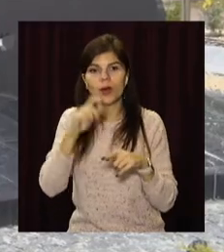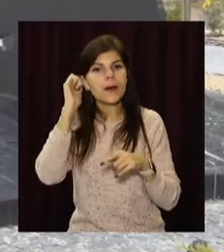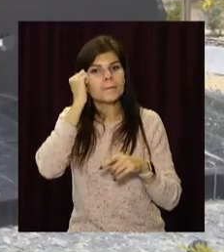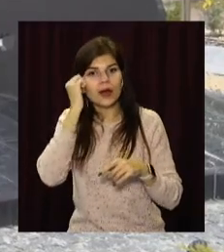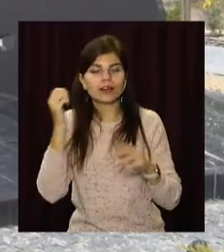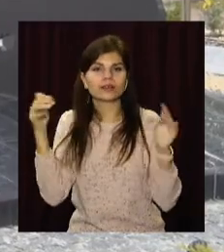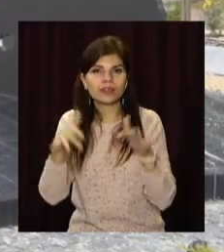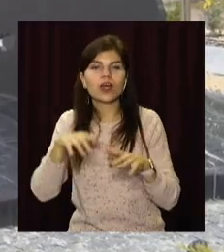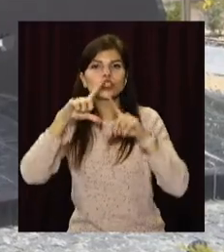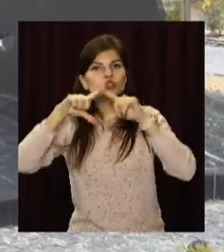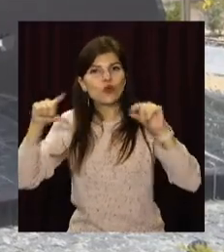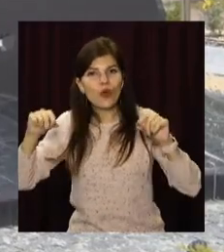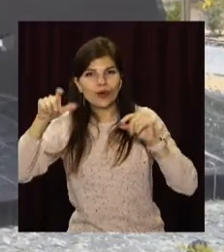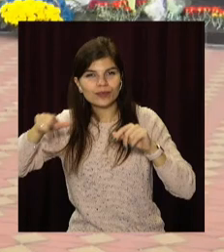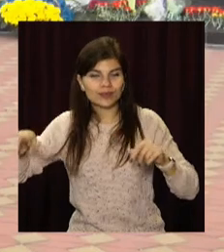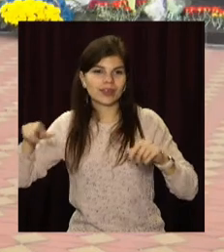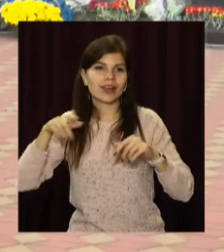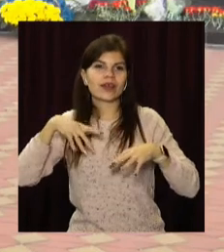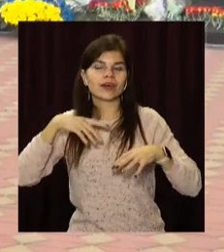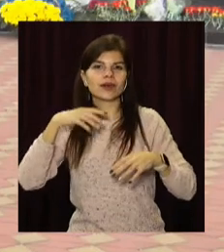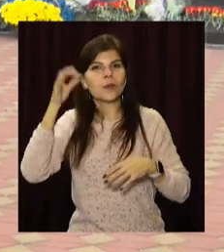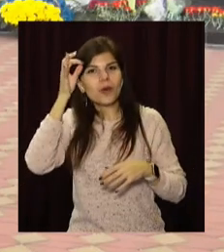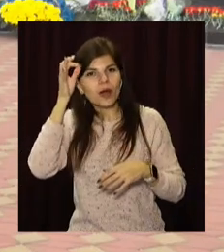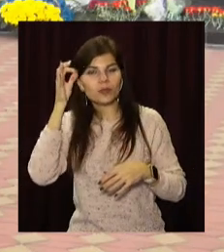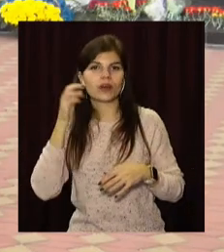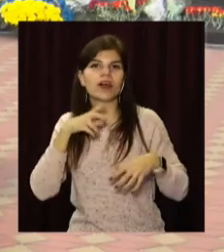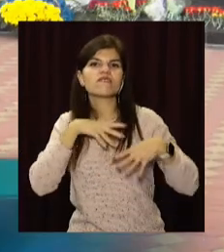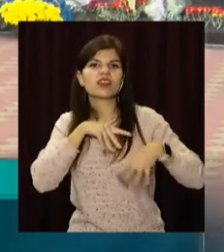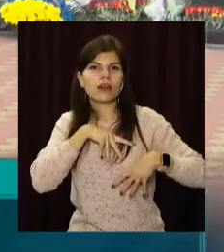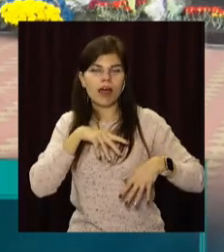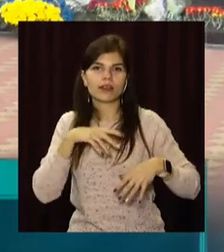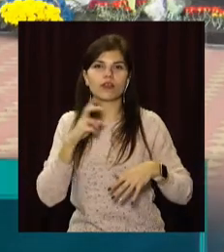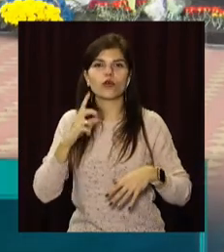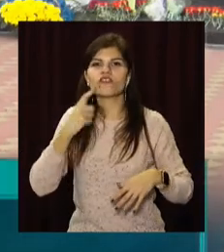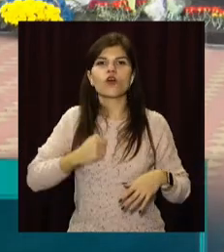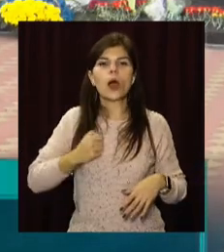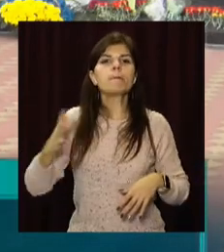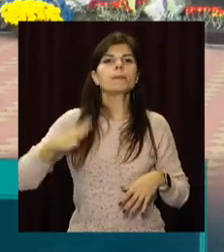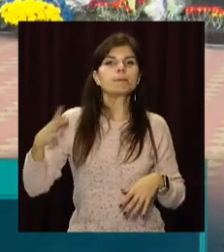учні шкіл, ветерани, мешканці громади. Цей пам'ятник символізує